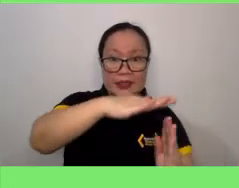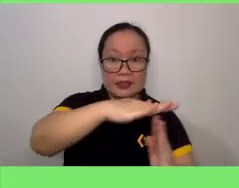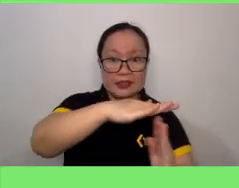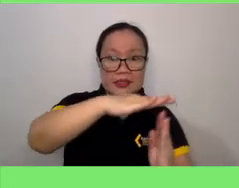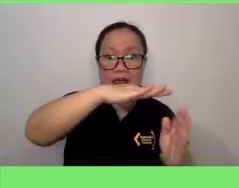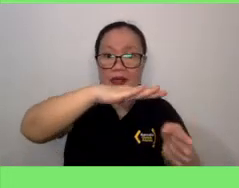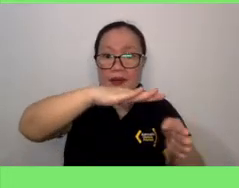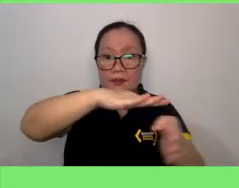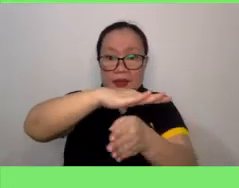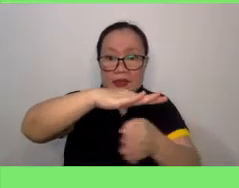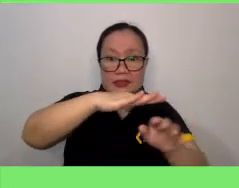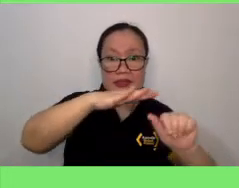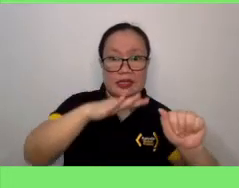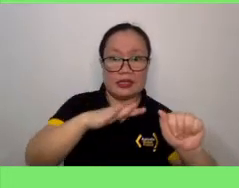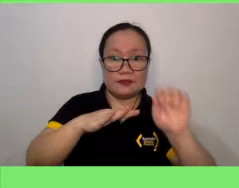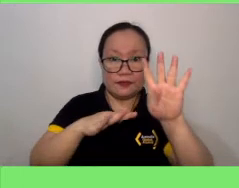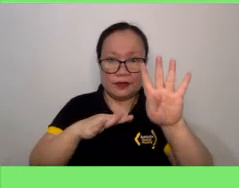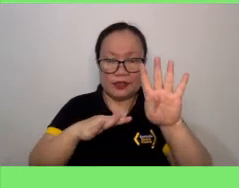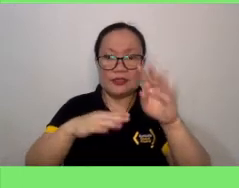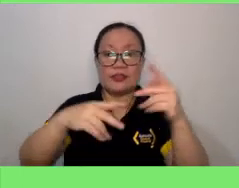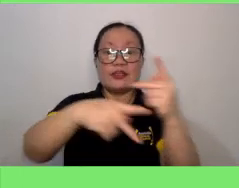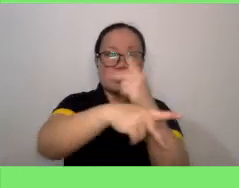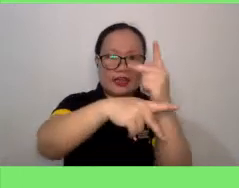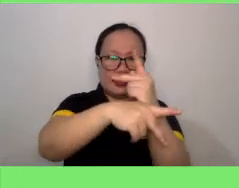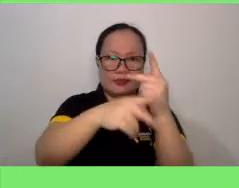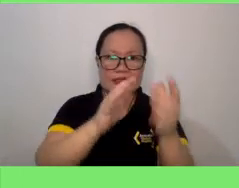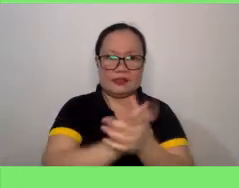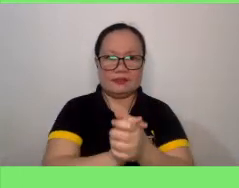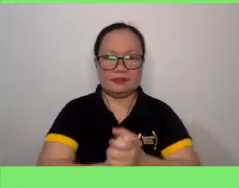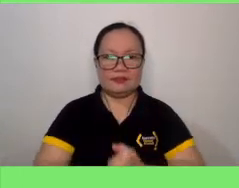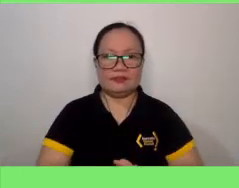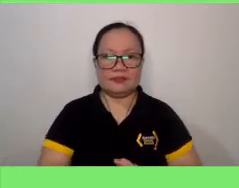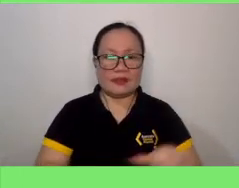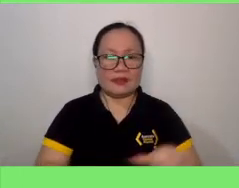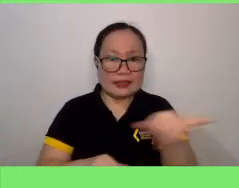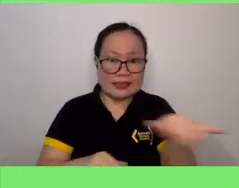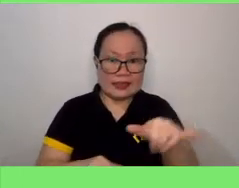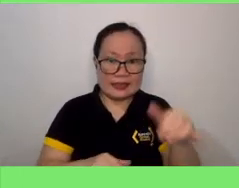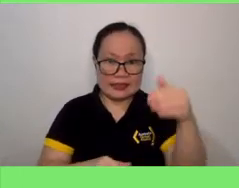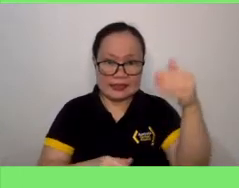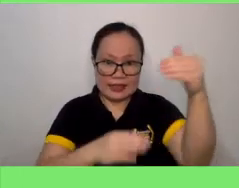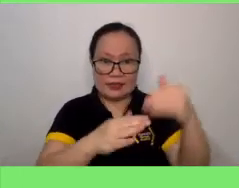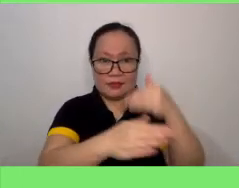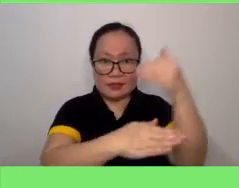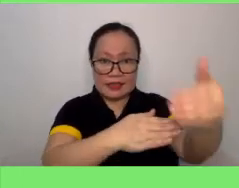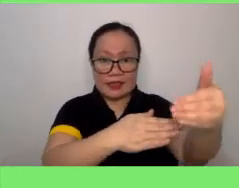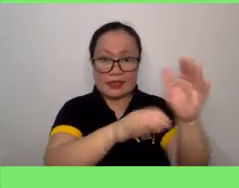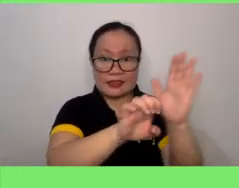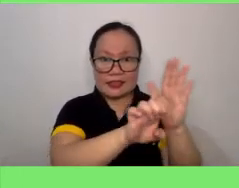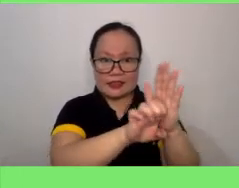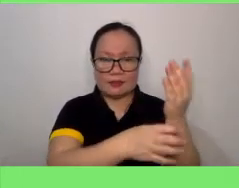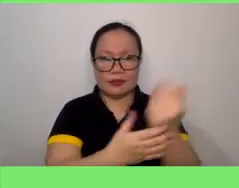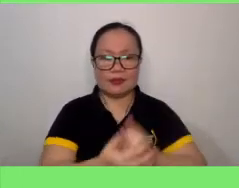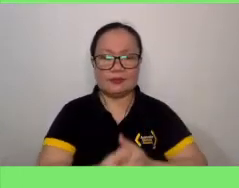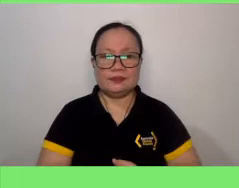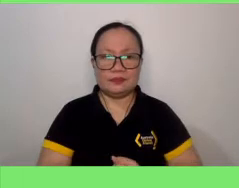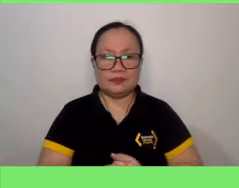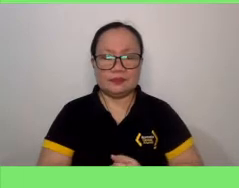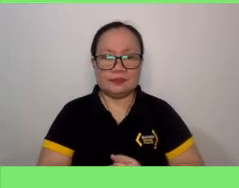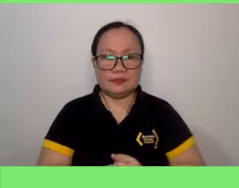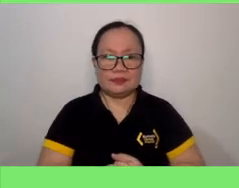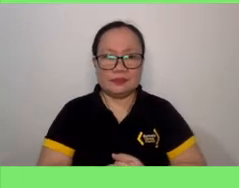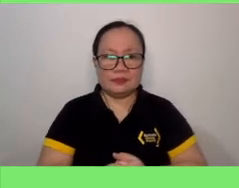it's a raised to 20. Same as the number. So, ganun din po.